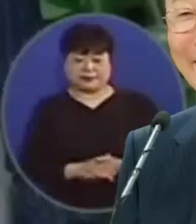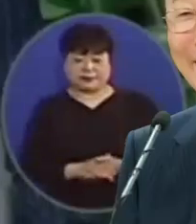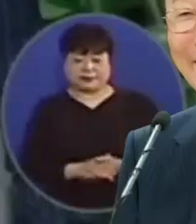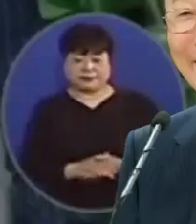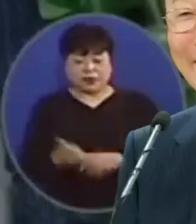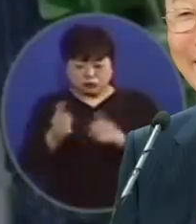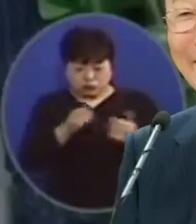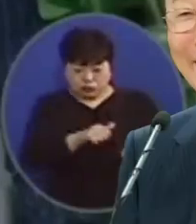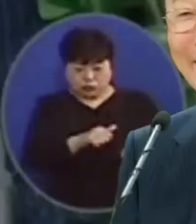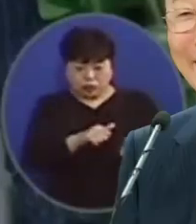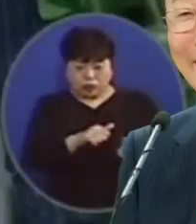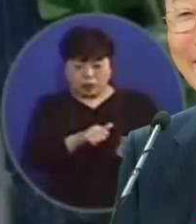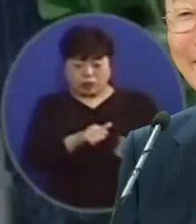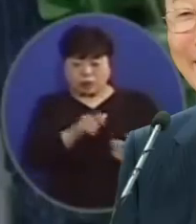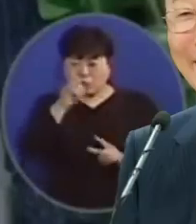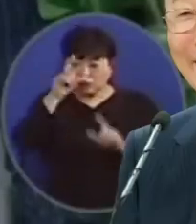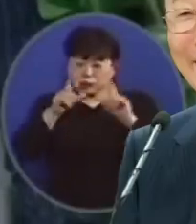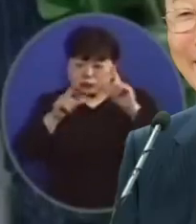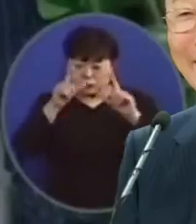죽음이라는